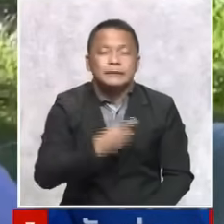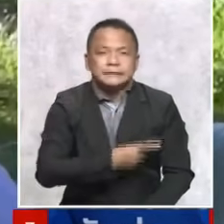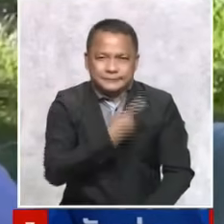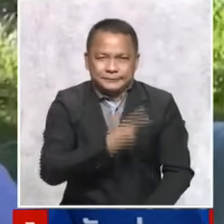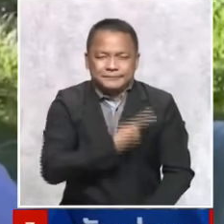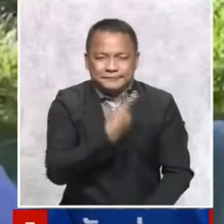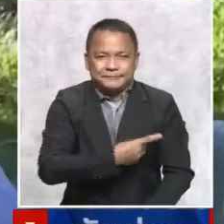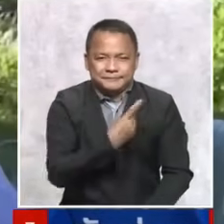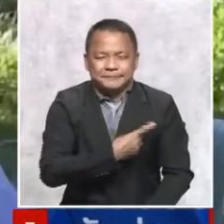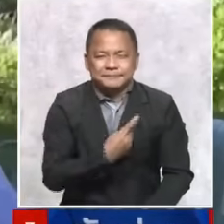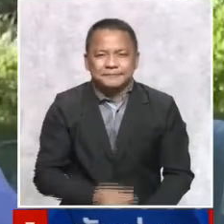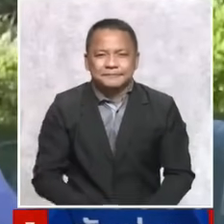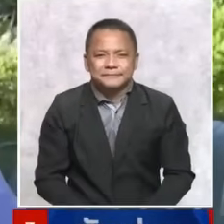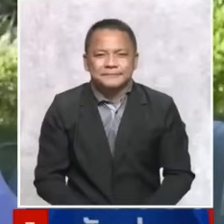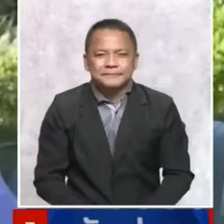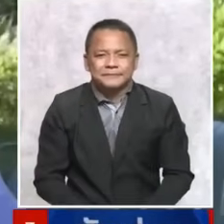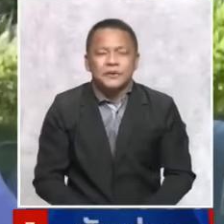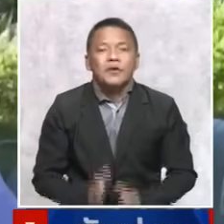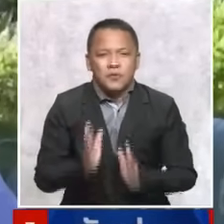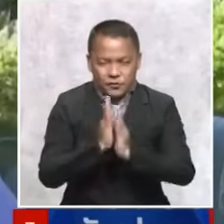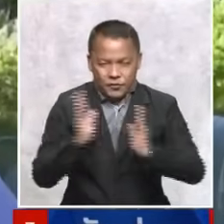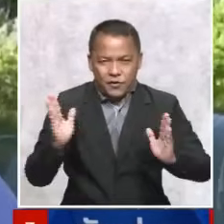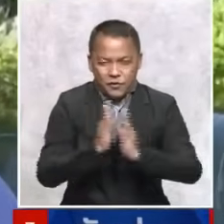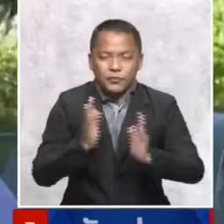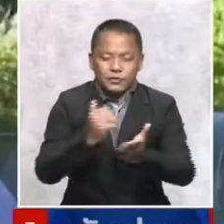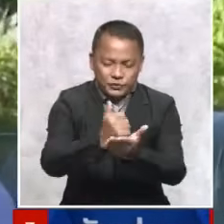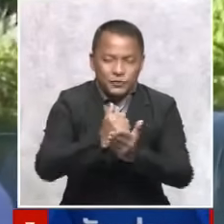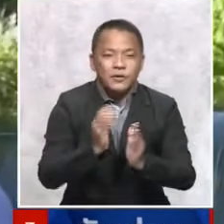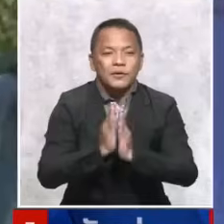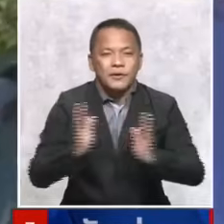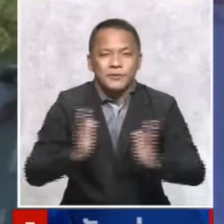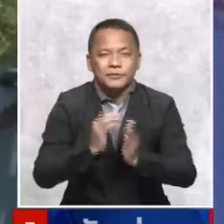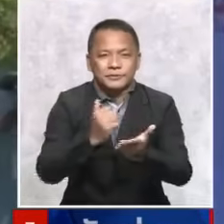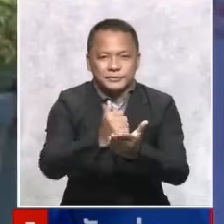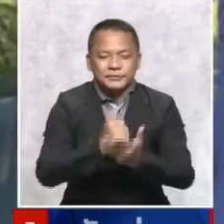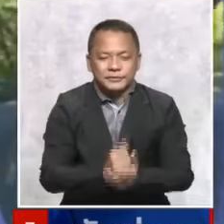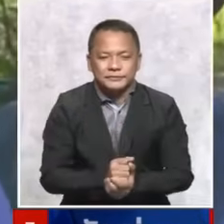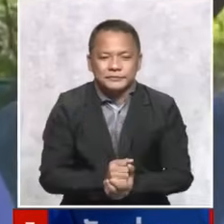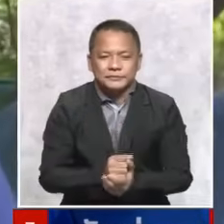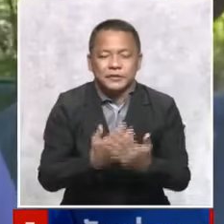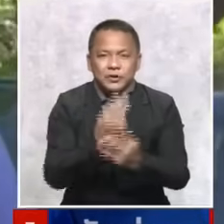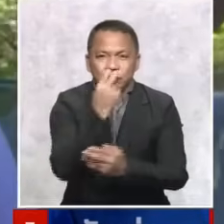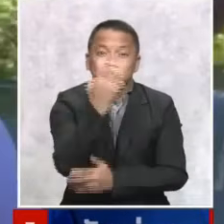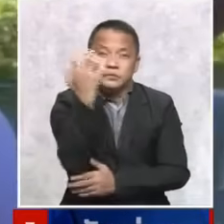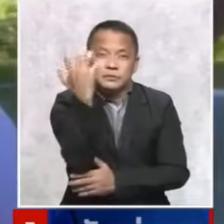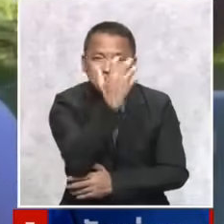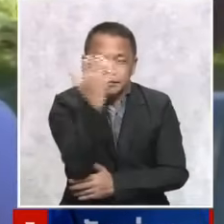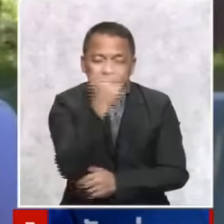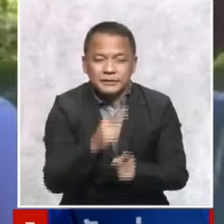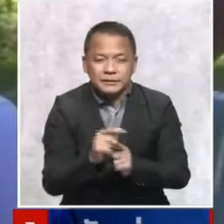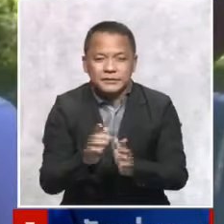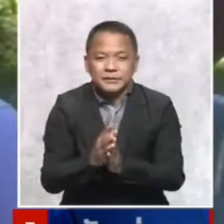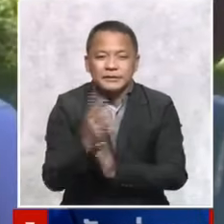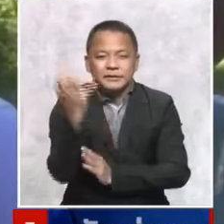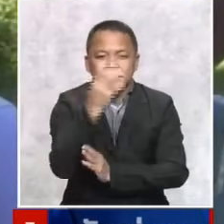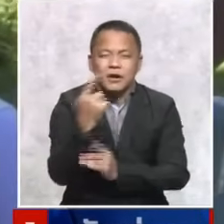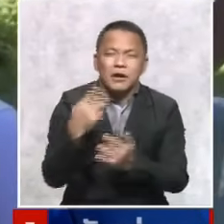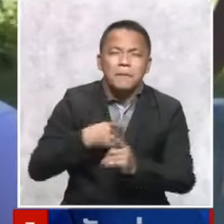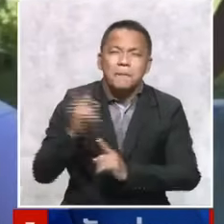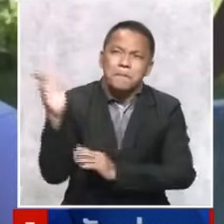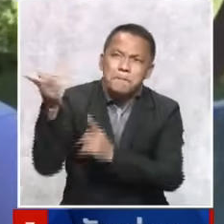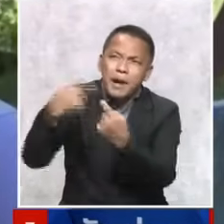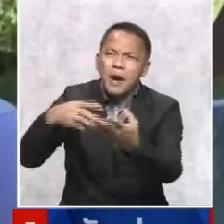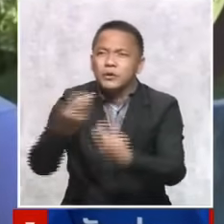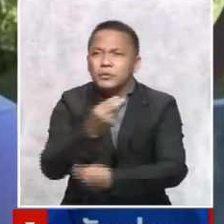ใจแล้วดีขอบคุณหลายสี่ซอยยะมือละเบิ้งโทรทัศน์แล้วก็รอถัดตาลูกมาได้เน